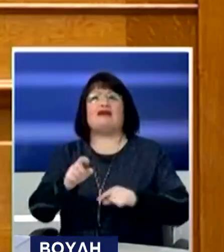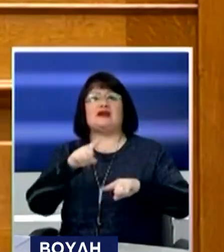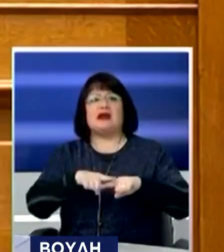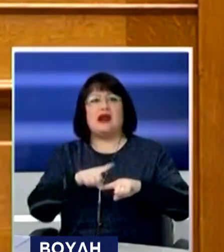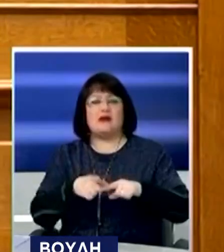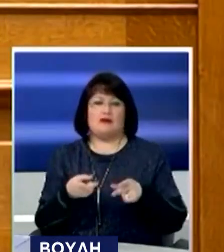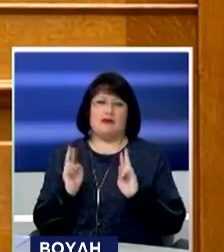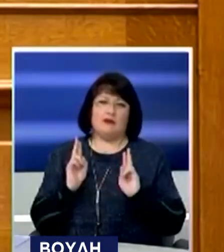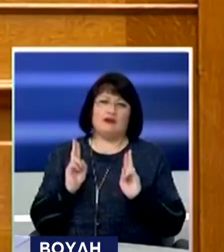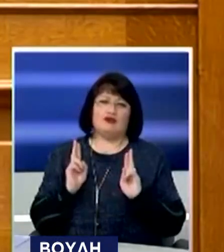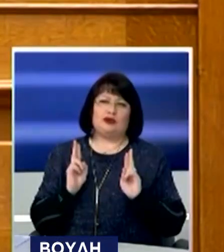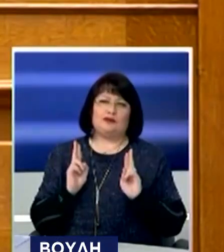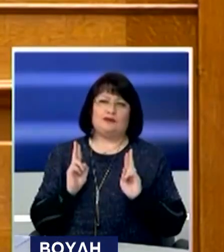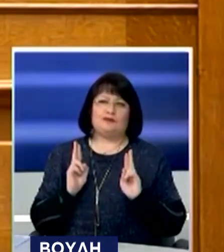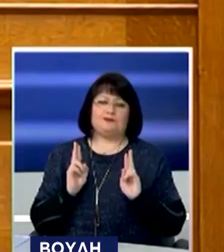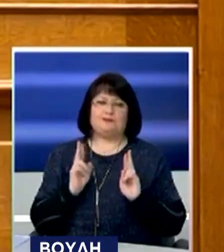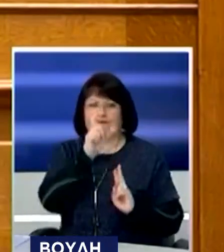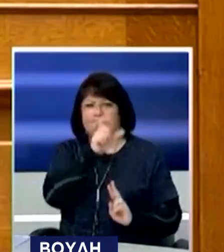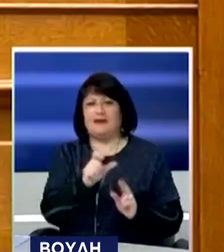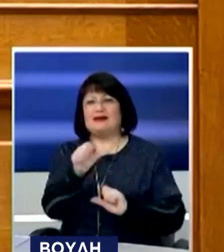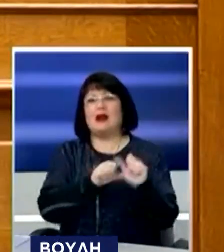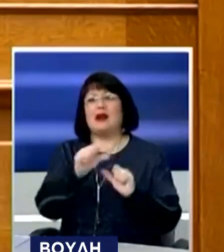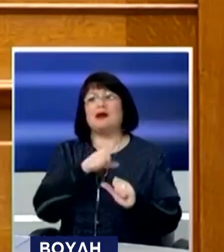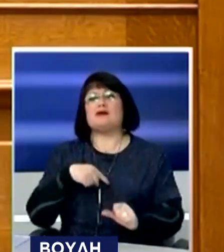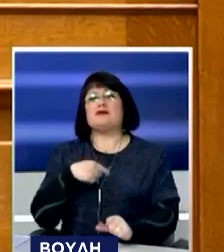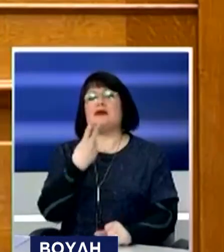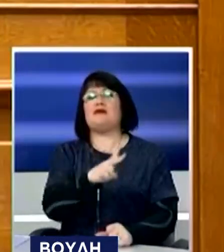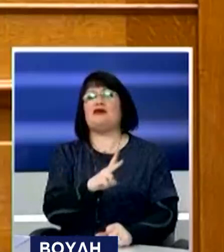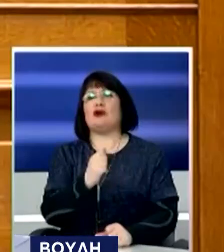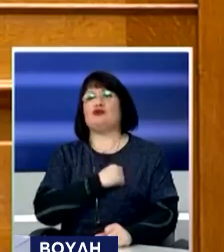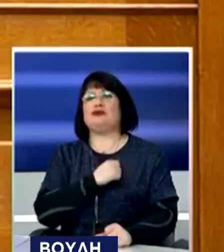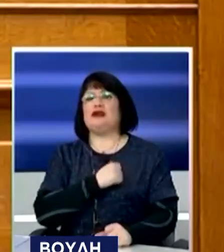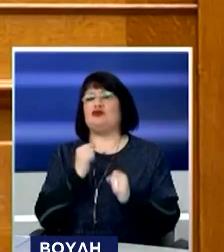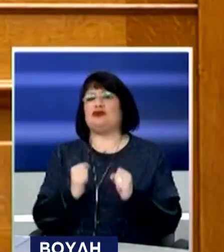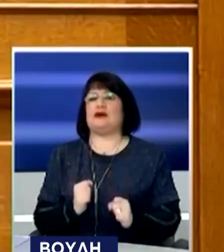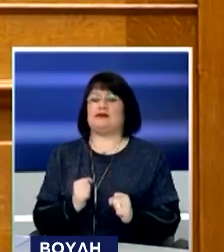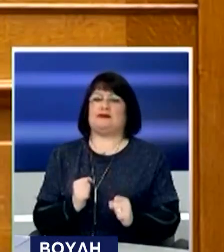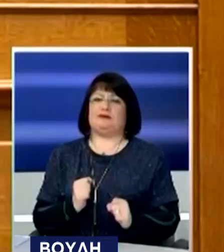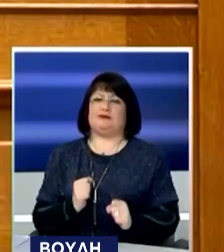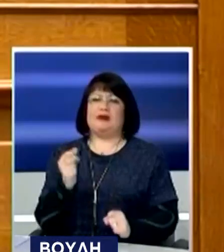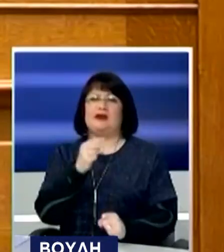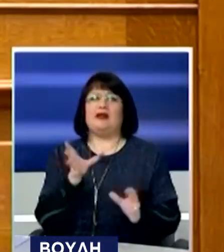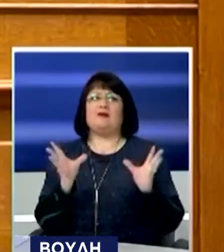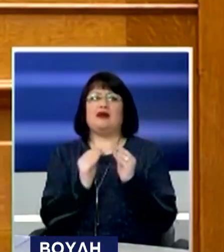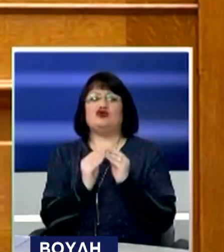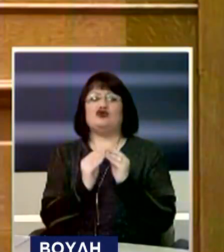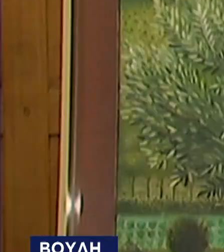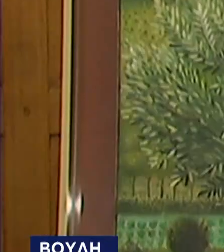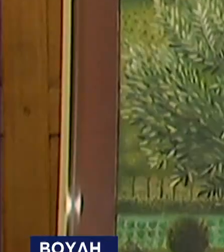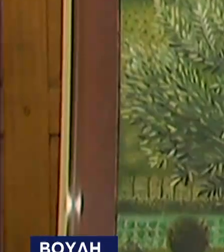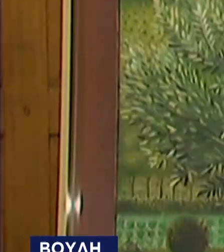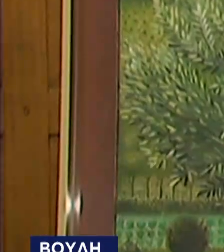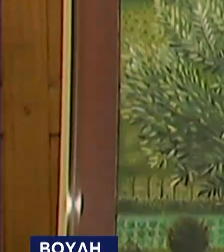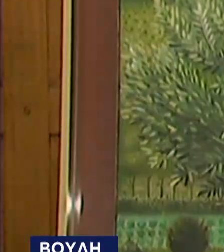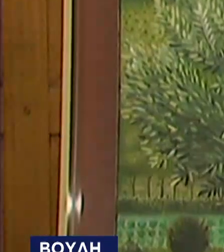μήνες, να αναθεωρήσετε τη στάση σας εις ό,τι αφορά το θέμα της συνεννόησης.